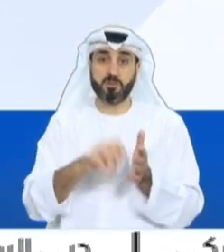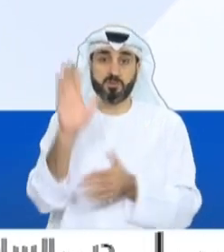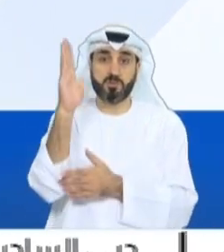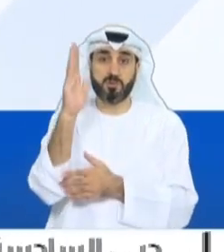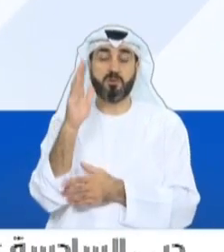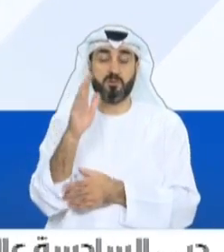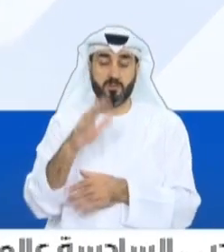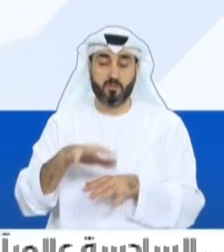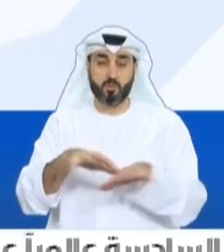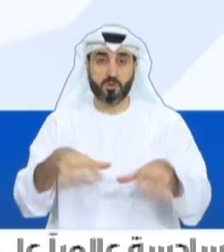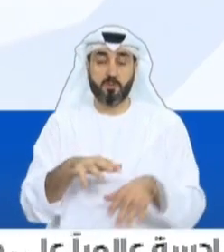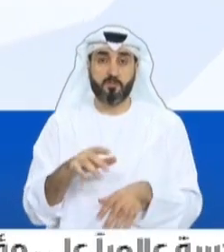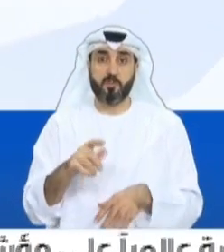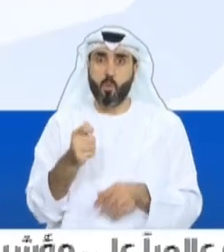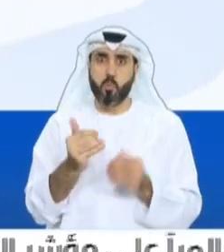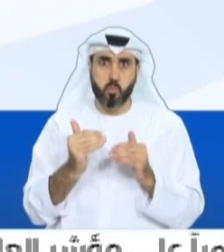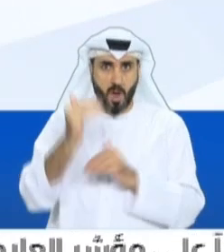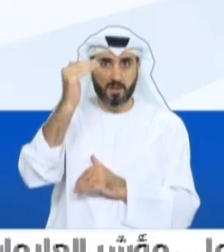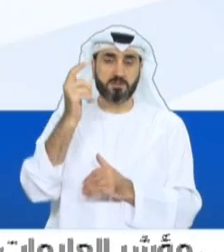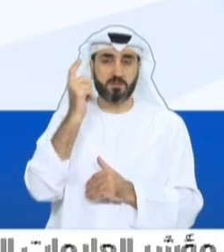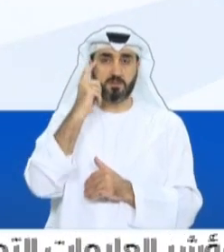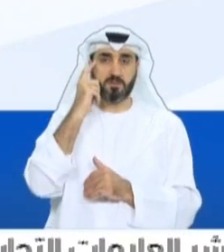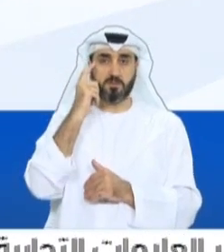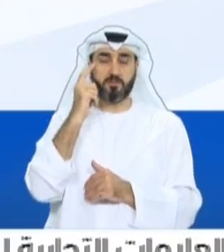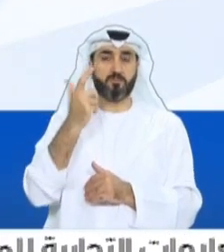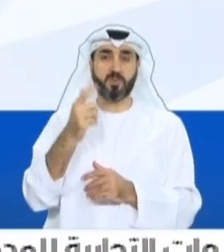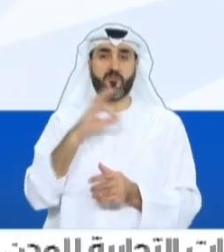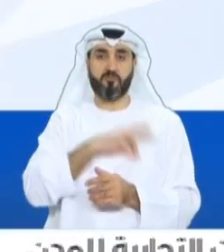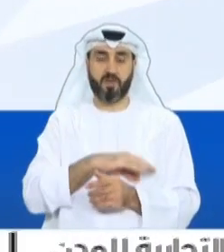في المنشآت. نعم. وهذه طبعا تكون مبالغ كبيرة بلا شك من التوفير اللي بتوفره. بلا شك. سعادة